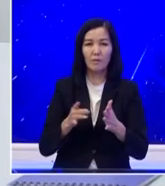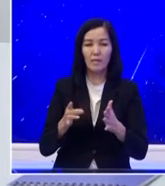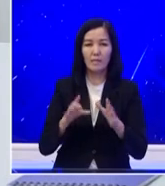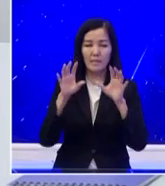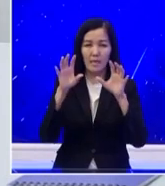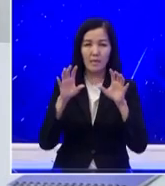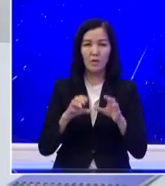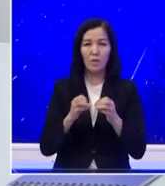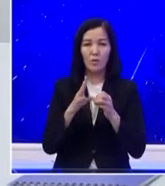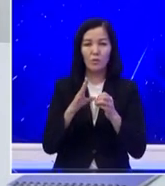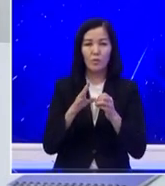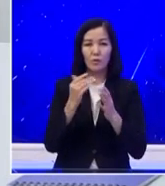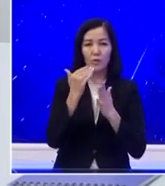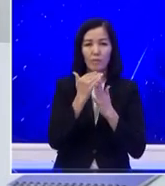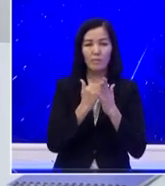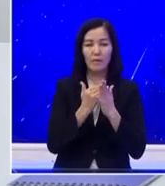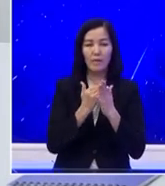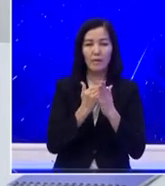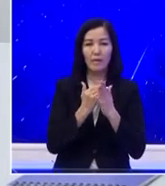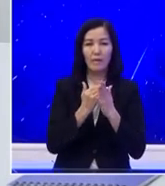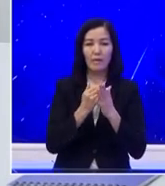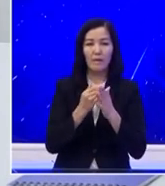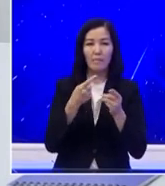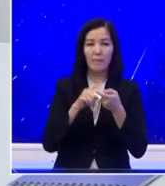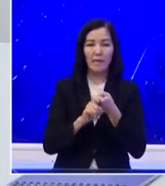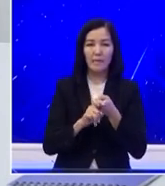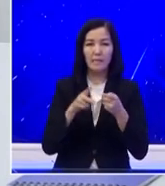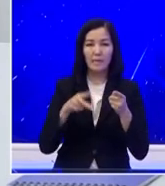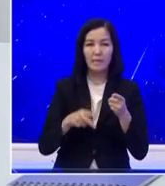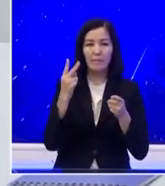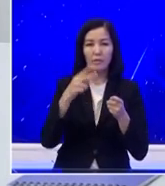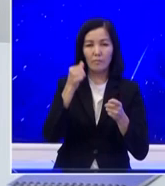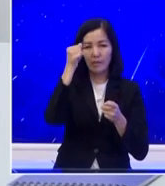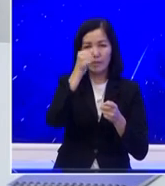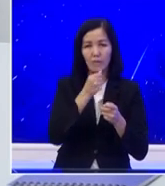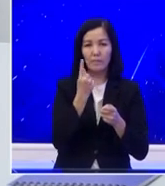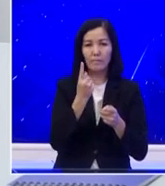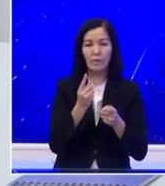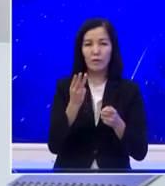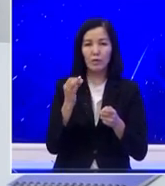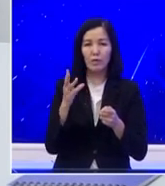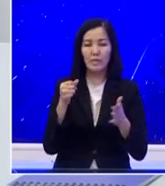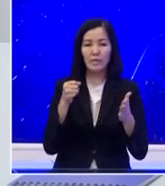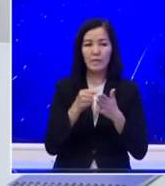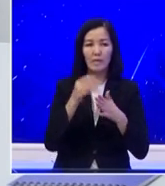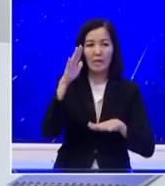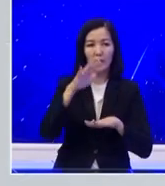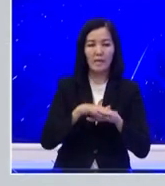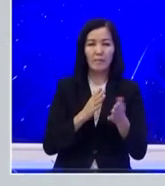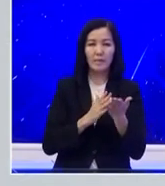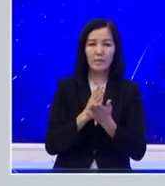сәйкес Қуанышбек Қалиұлы Қашқынбаев 2020 жылдың 1 шілдесіне Еңбекші Қазақ ауданының әкімі